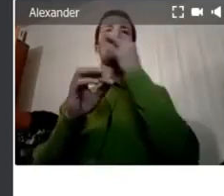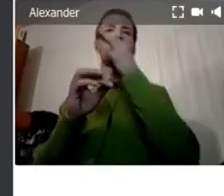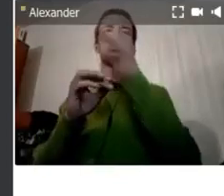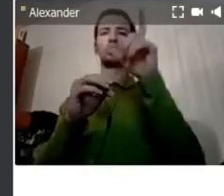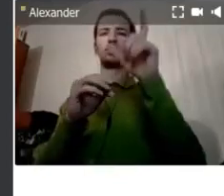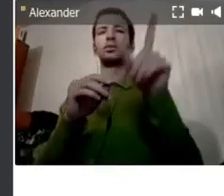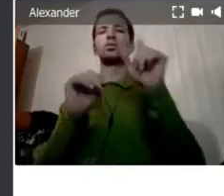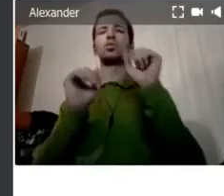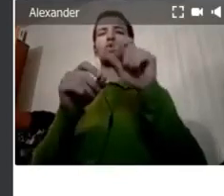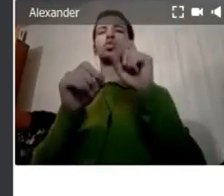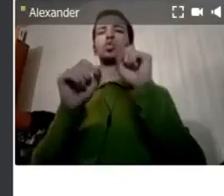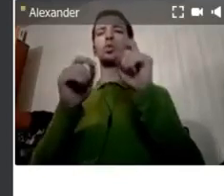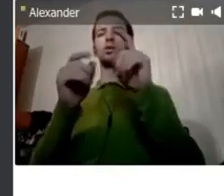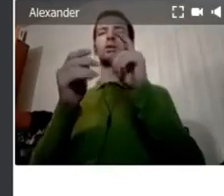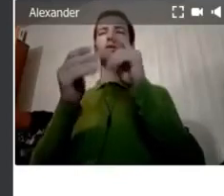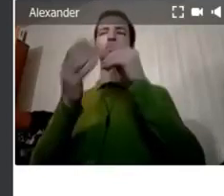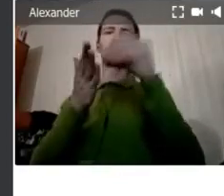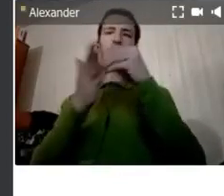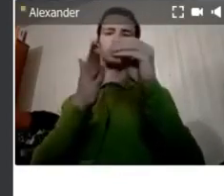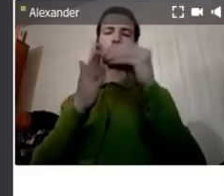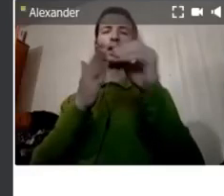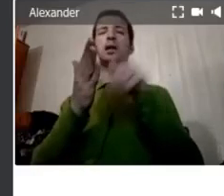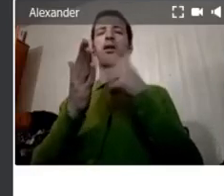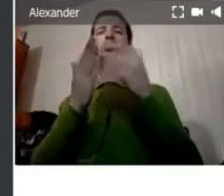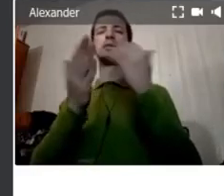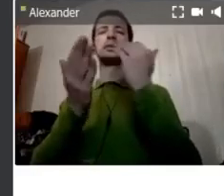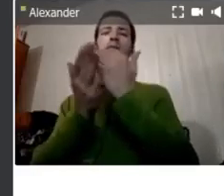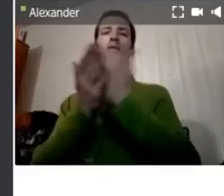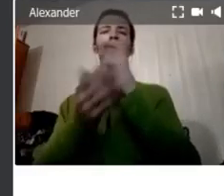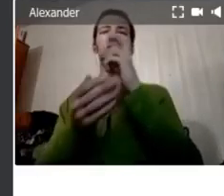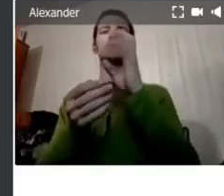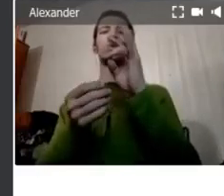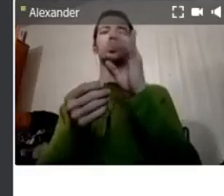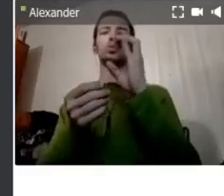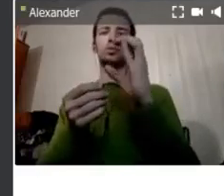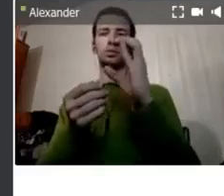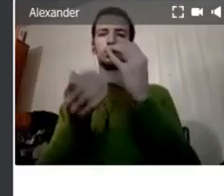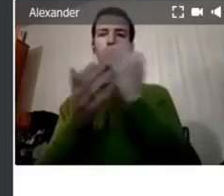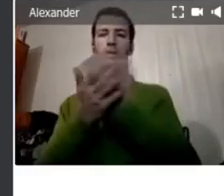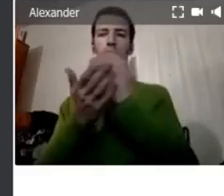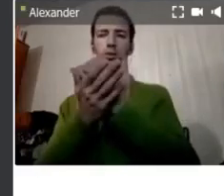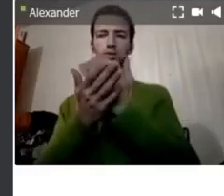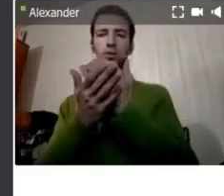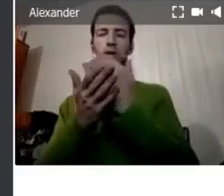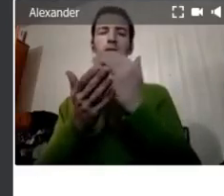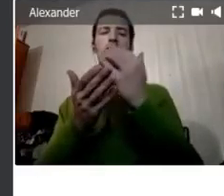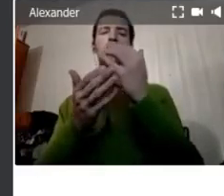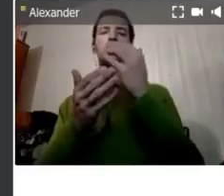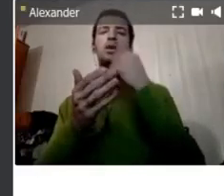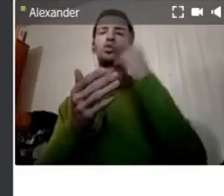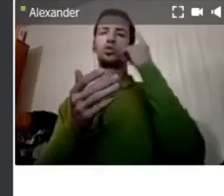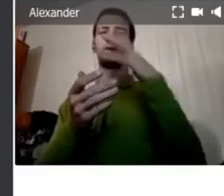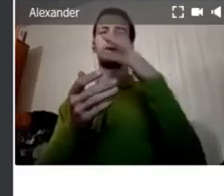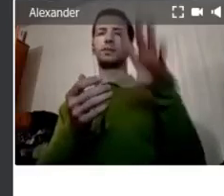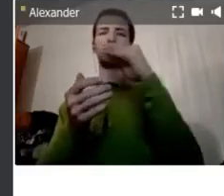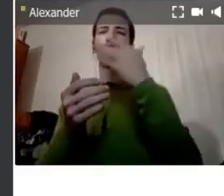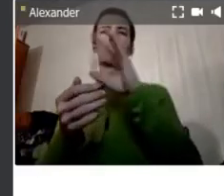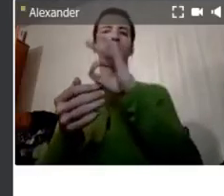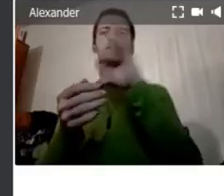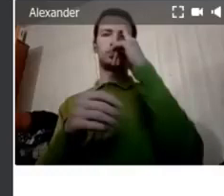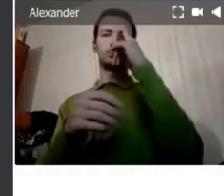людей пользуются какими-то бонусами. Да? Global Under Gold у нас есть уникальная